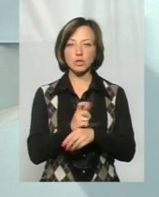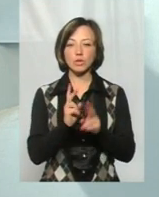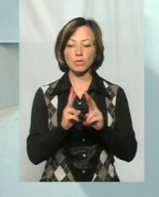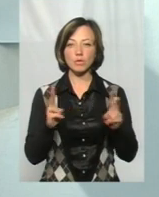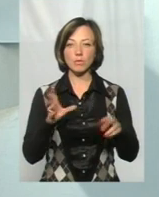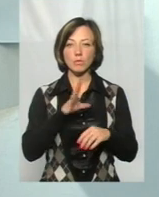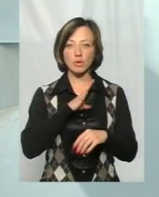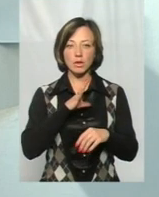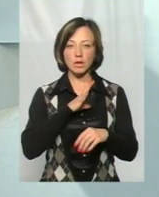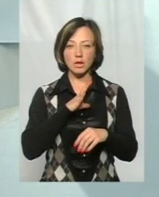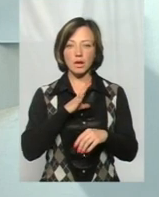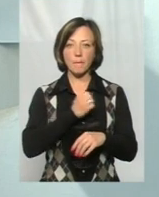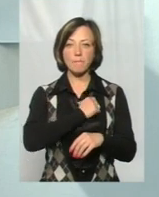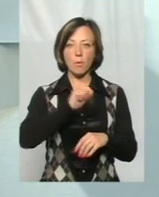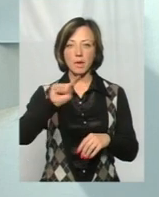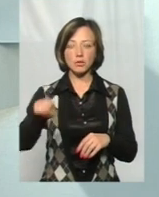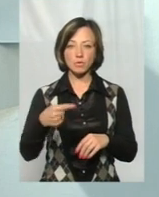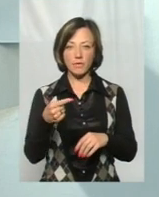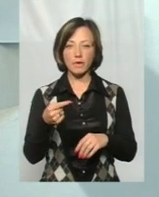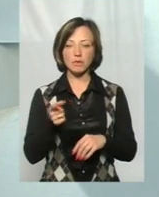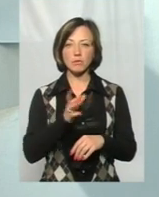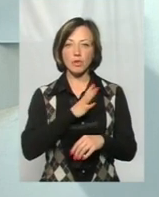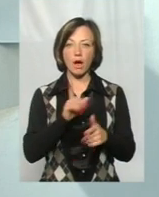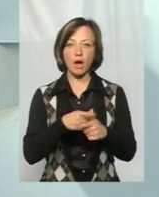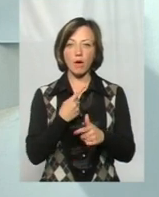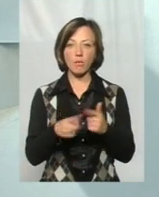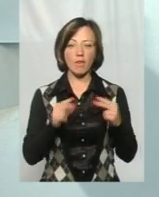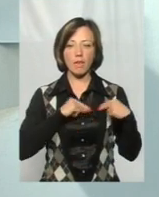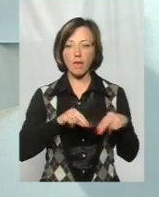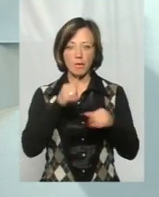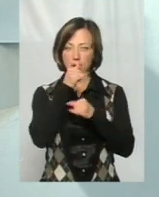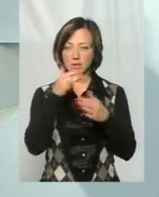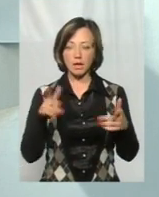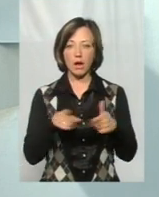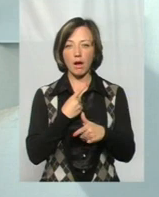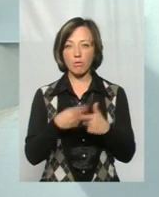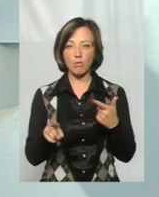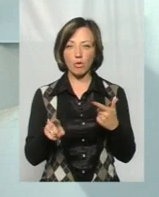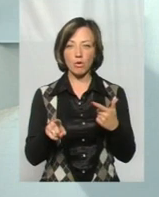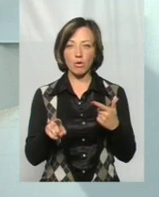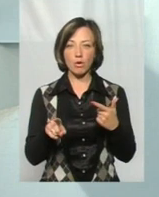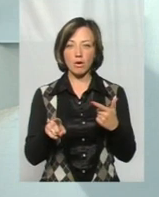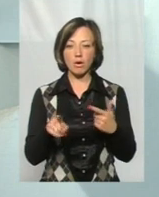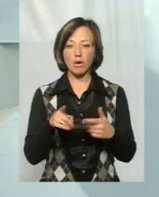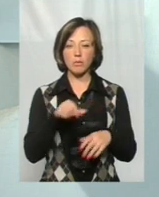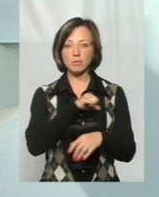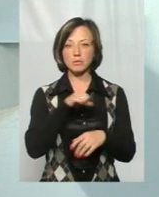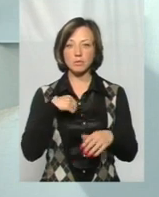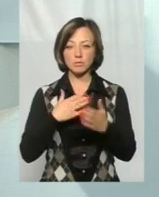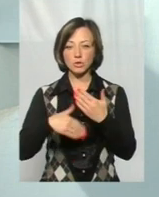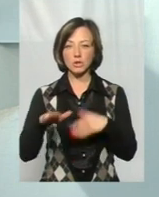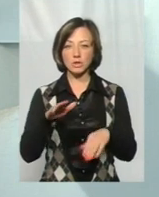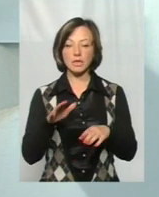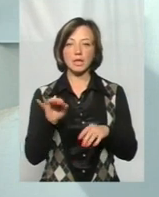були демобілізовані, вони були або непрацездатні, або ж пішли добровільно в деяких